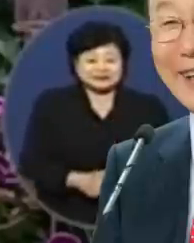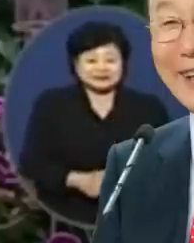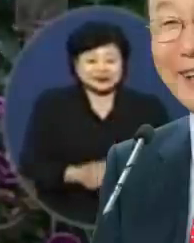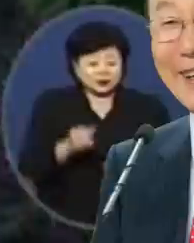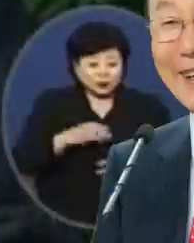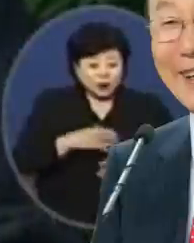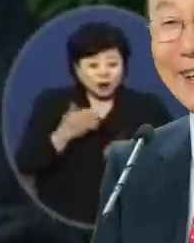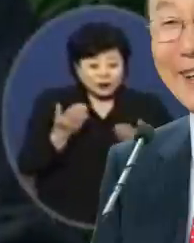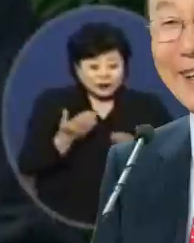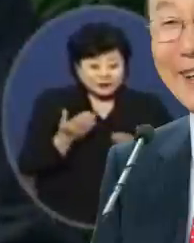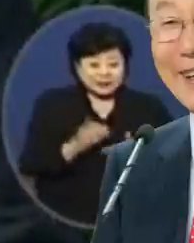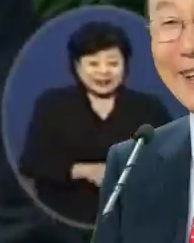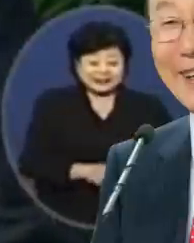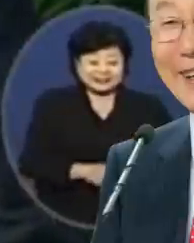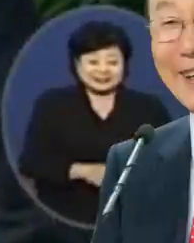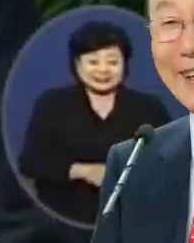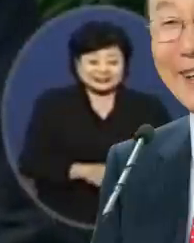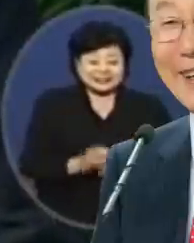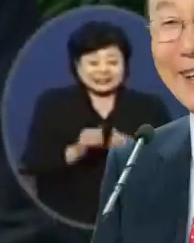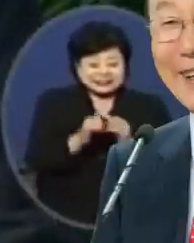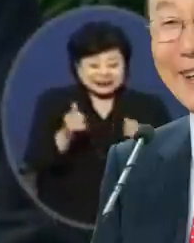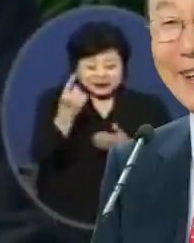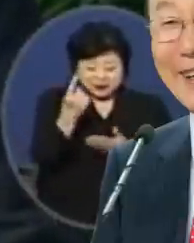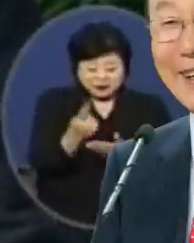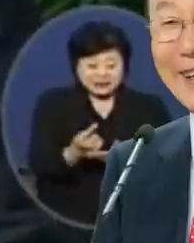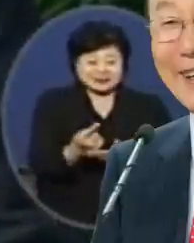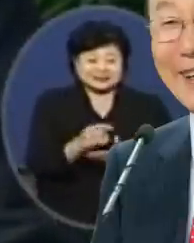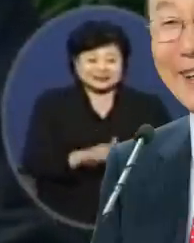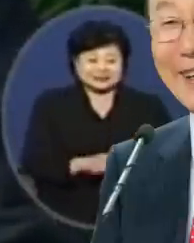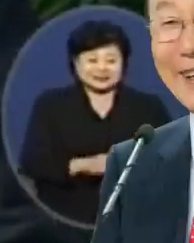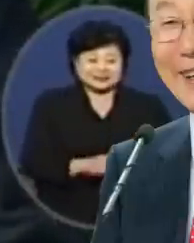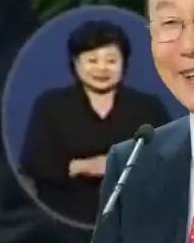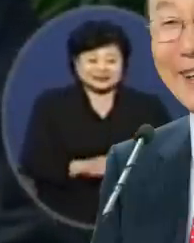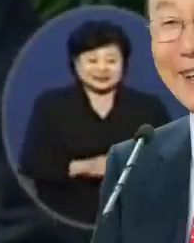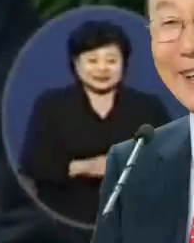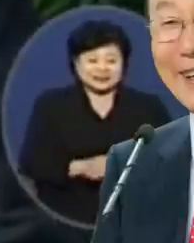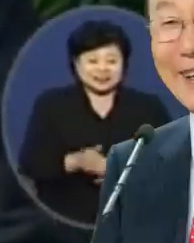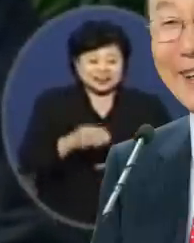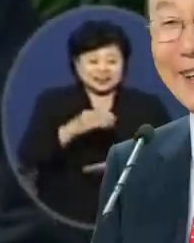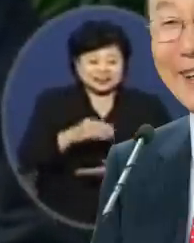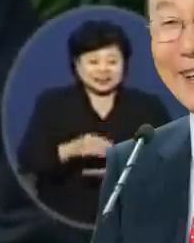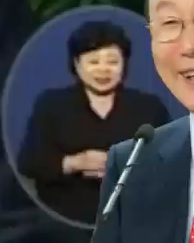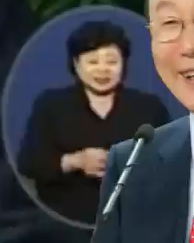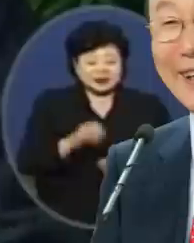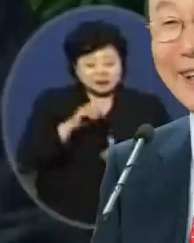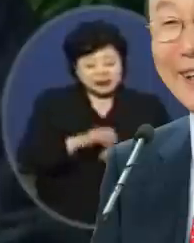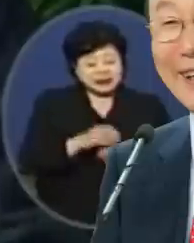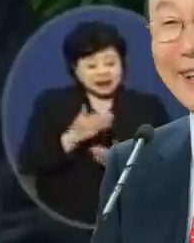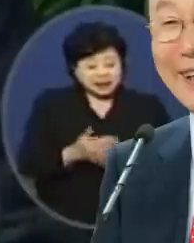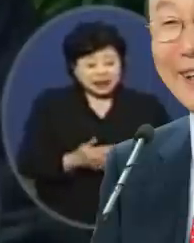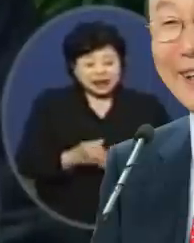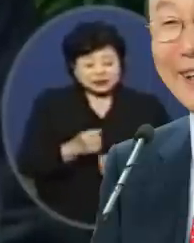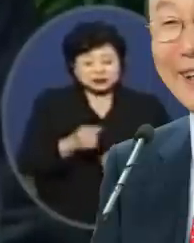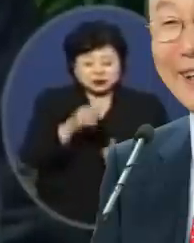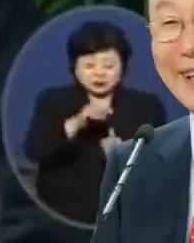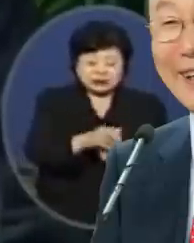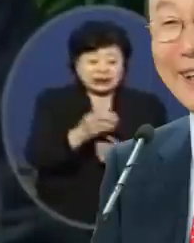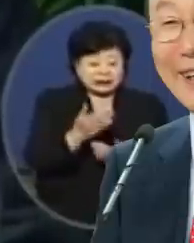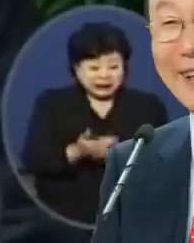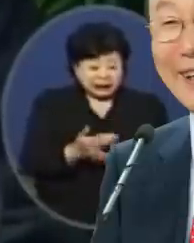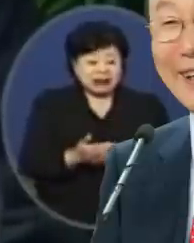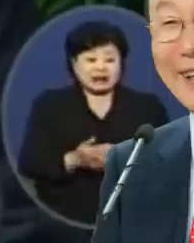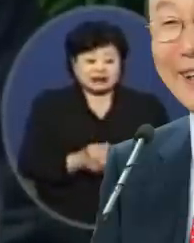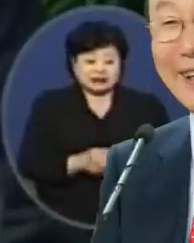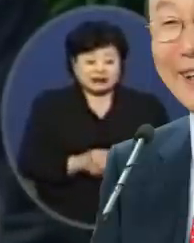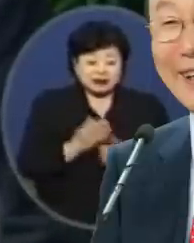놀라운 일 아닙니까? 사람들이 와서 여러분에게 내 길을 좀 맡아주십시오, 내 짐 좀 맡아서